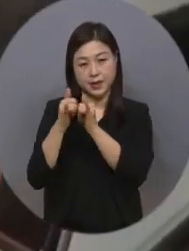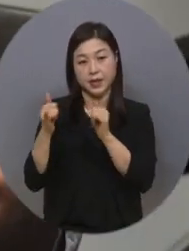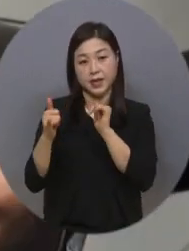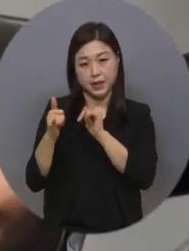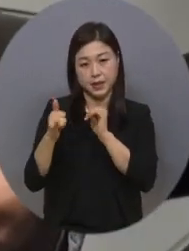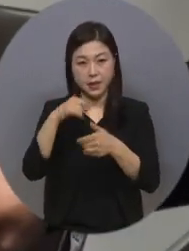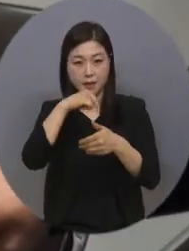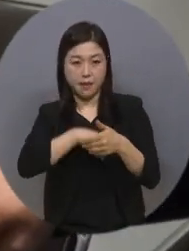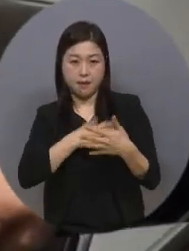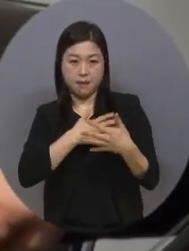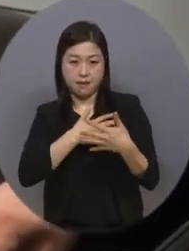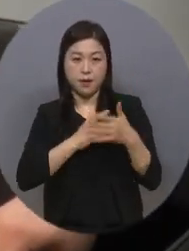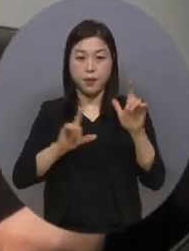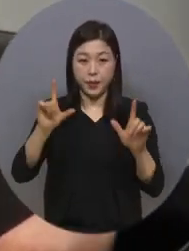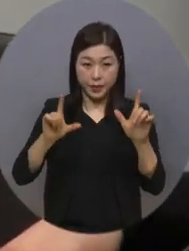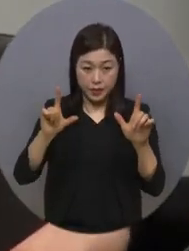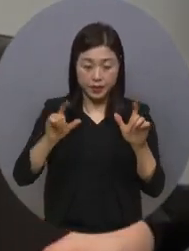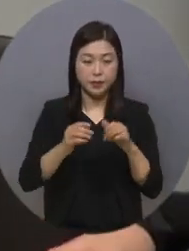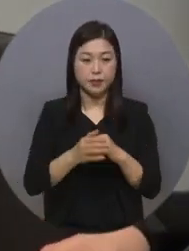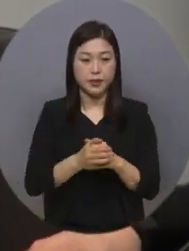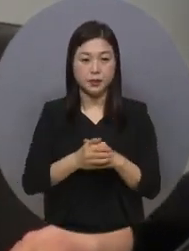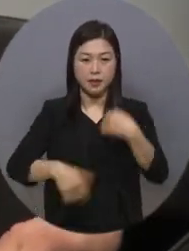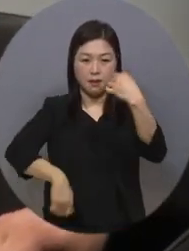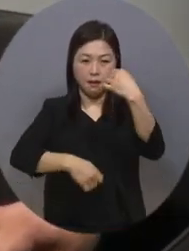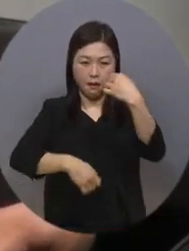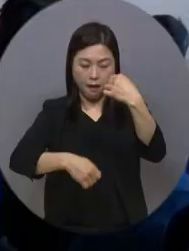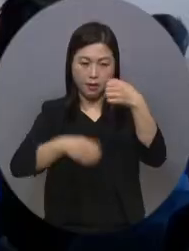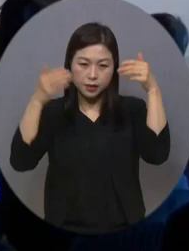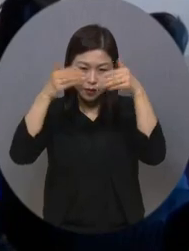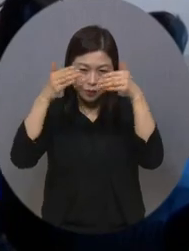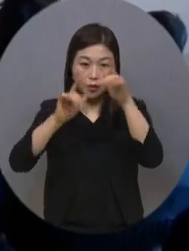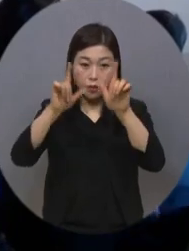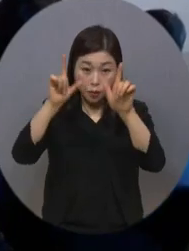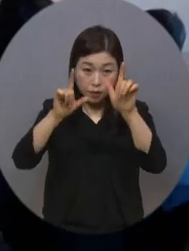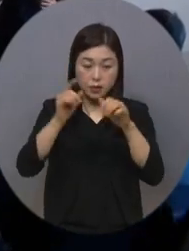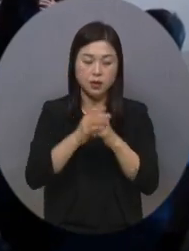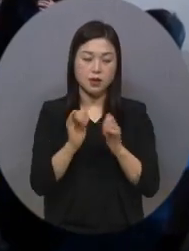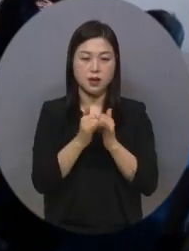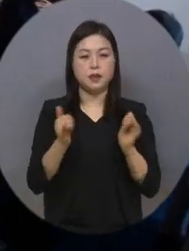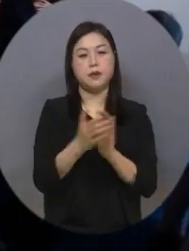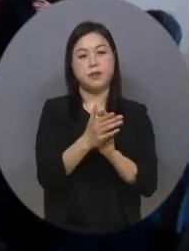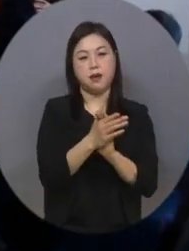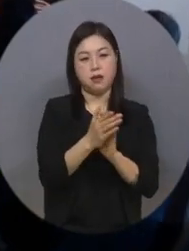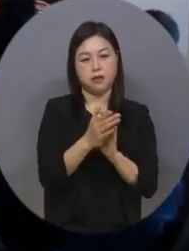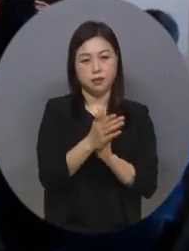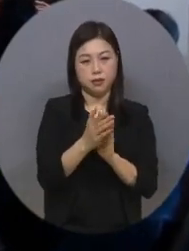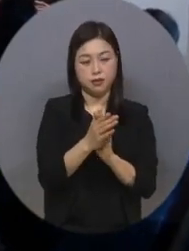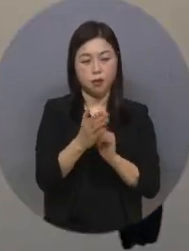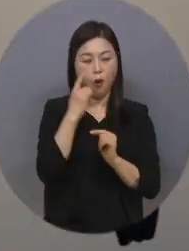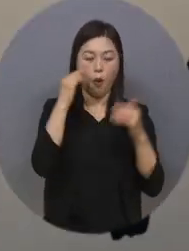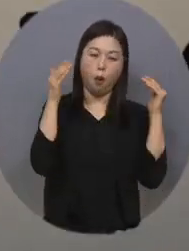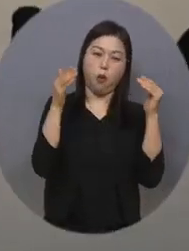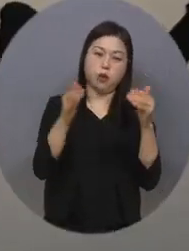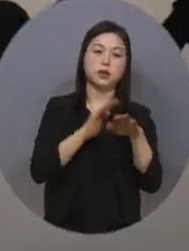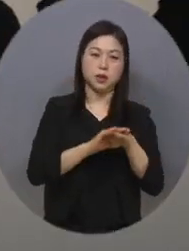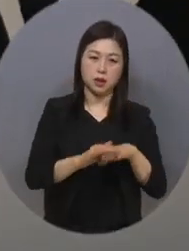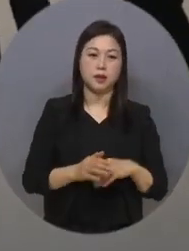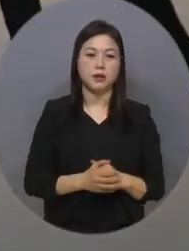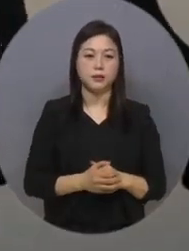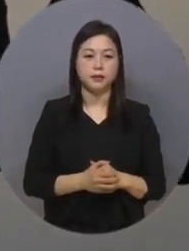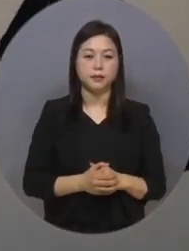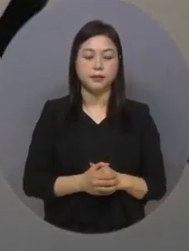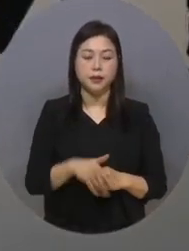잔뜩 긴장된 모습이었지만 연주에 집중하는 모습으로 관중들의 호흡, 시선을 멈추게 했습니다. 연주회와